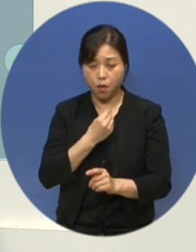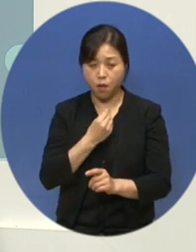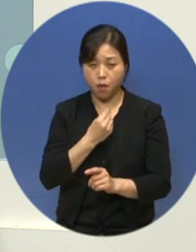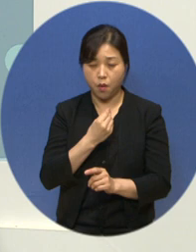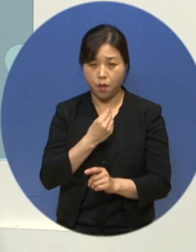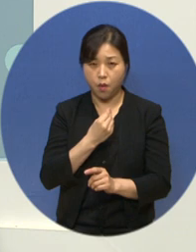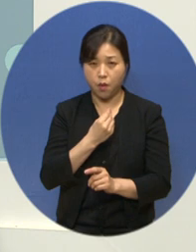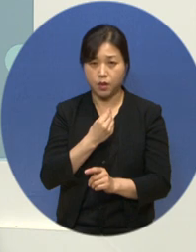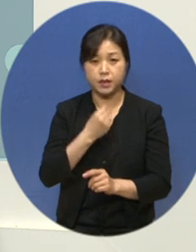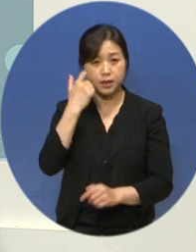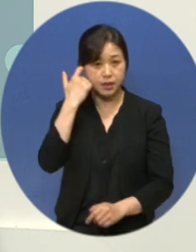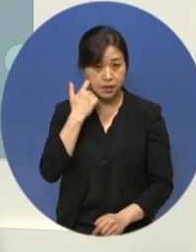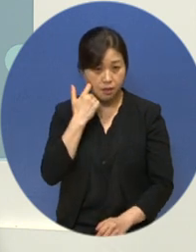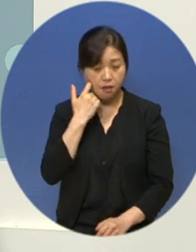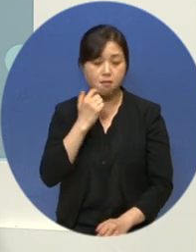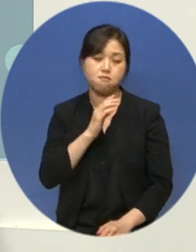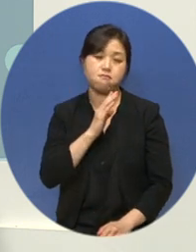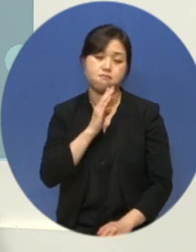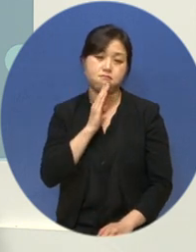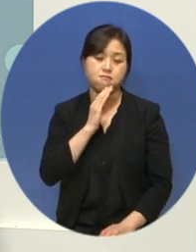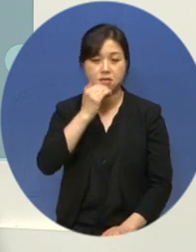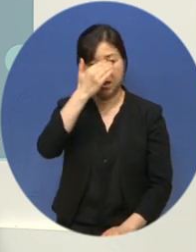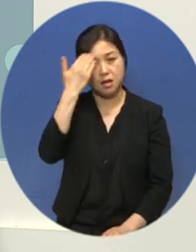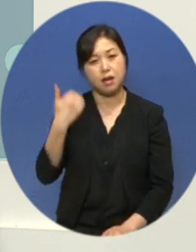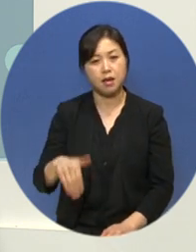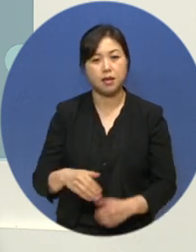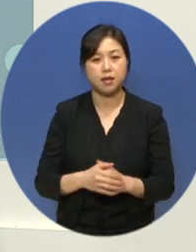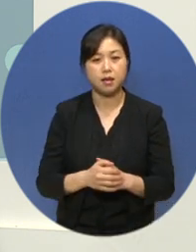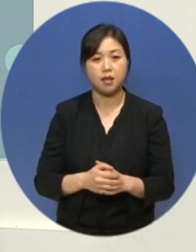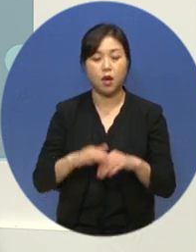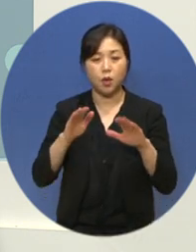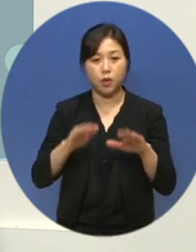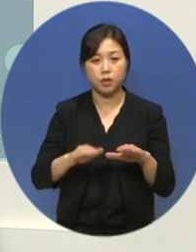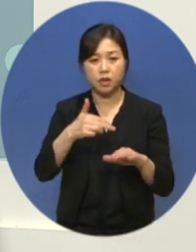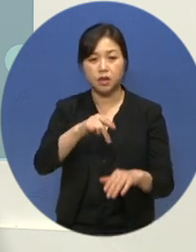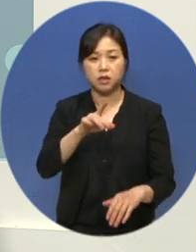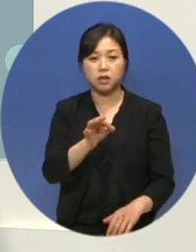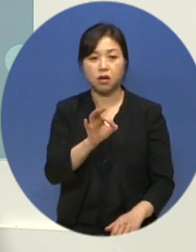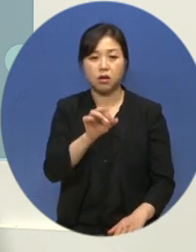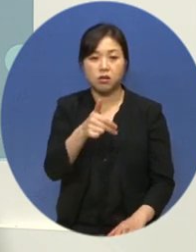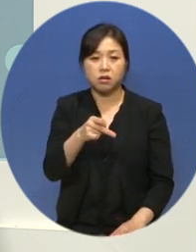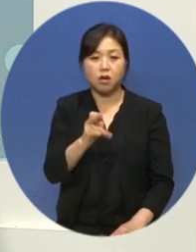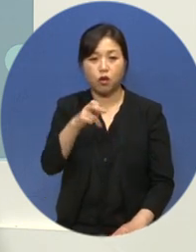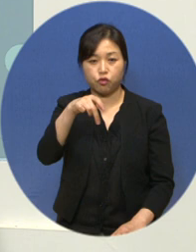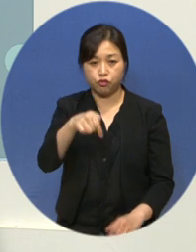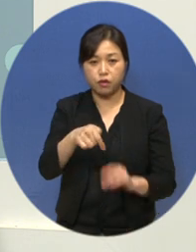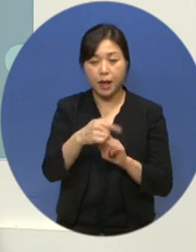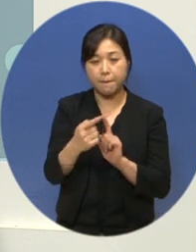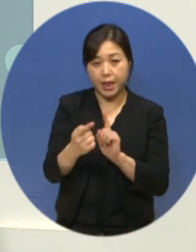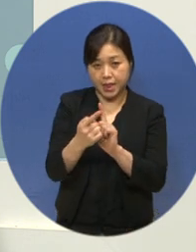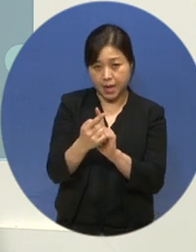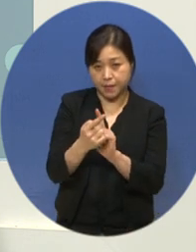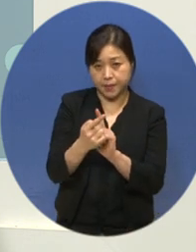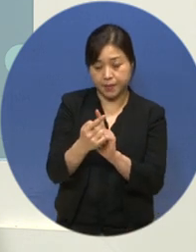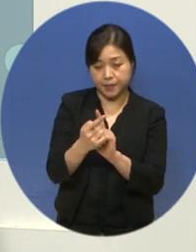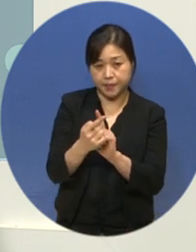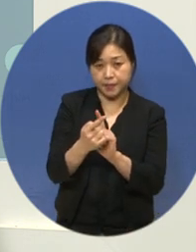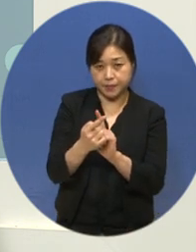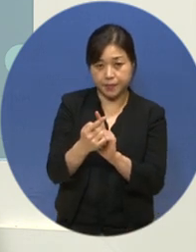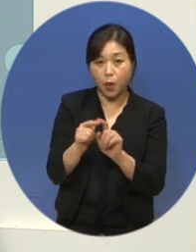일인지 모릅니다 오늘 에 정경수 만남 시간에는 아주 귀한 분을